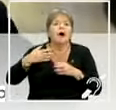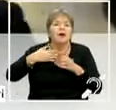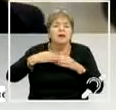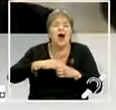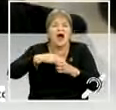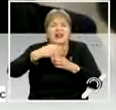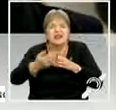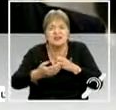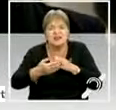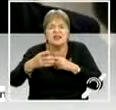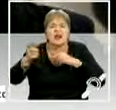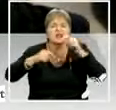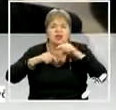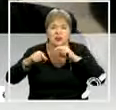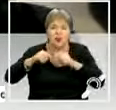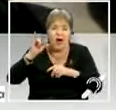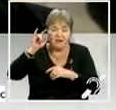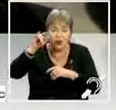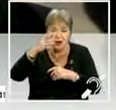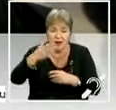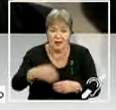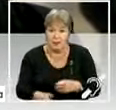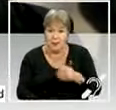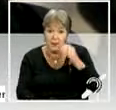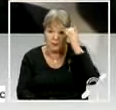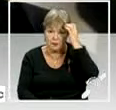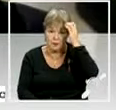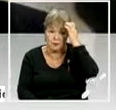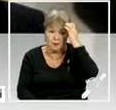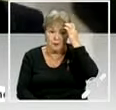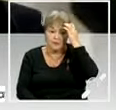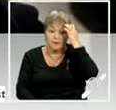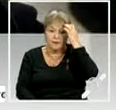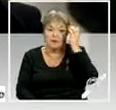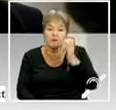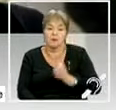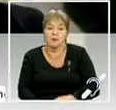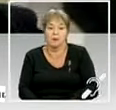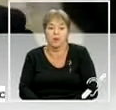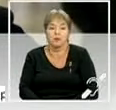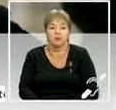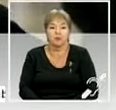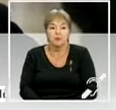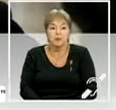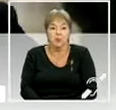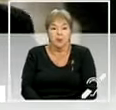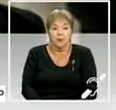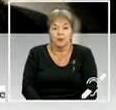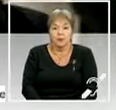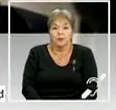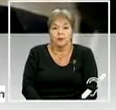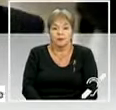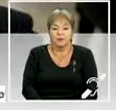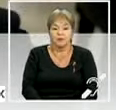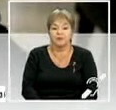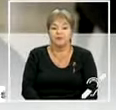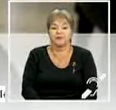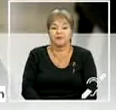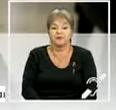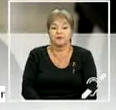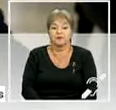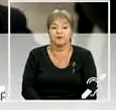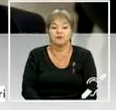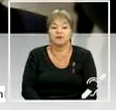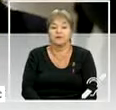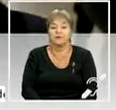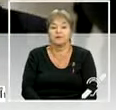nous a tellement impacté que tous nos horaires sont vraiment décalés, les trains sont supprimés. Je sais